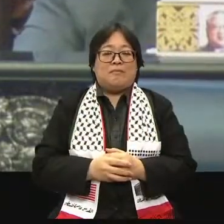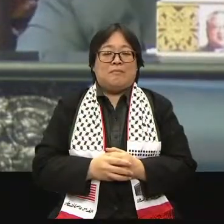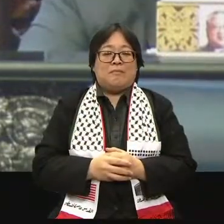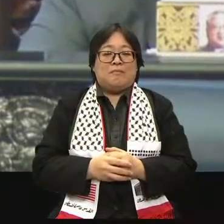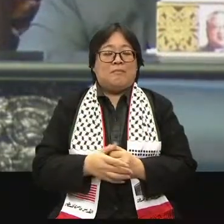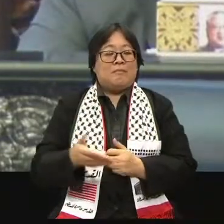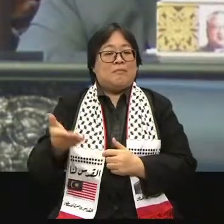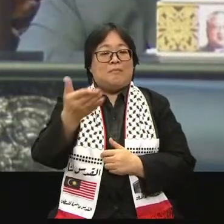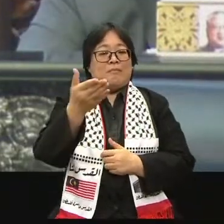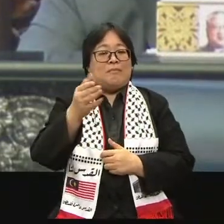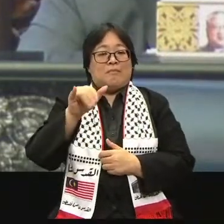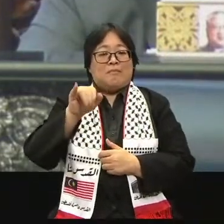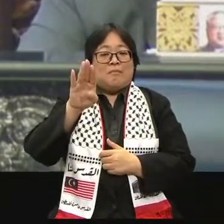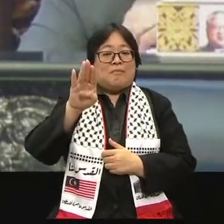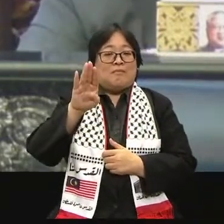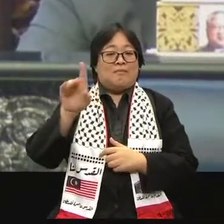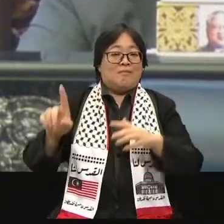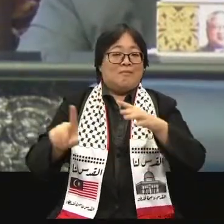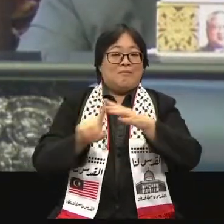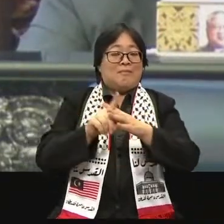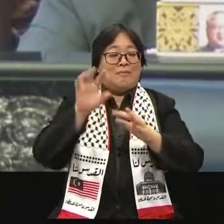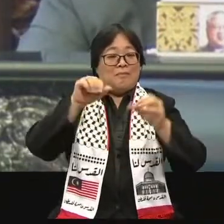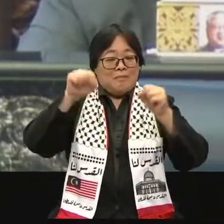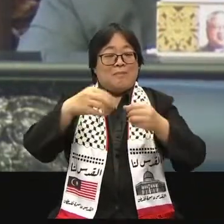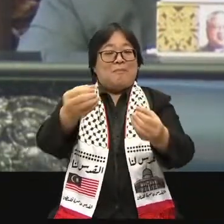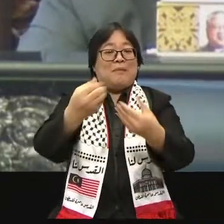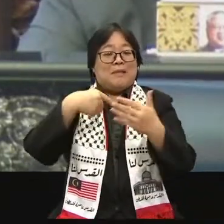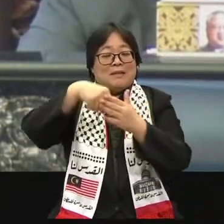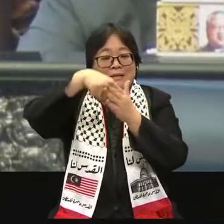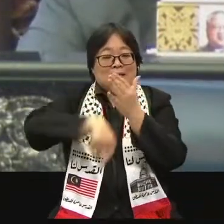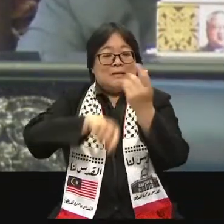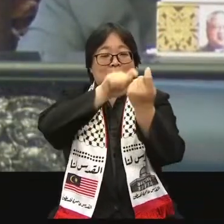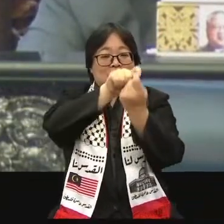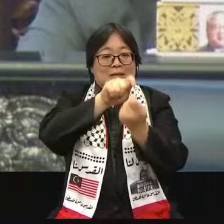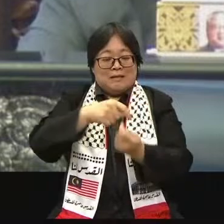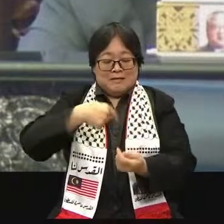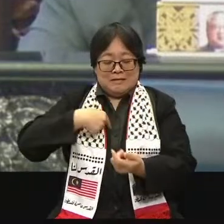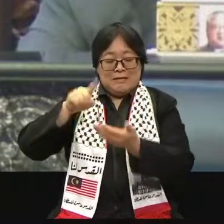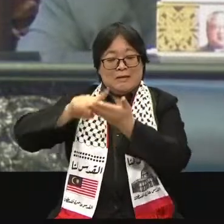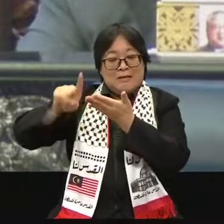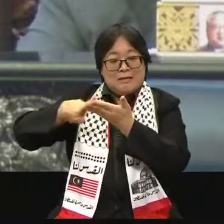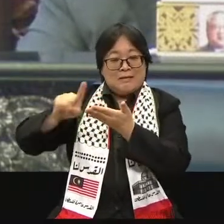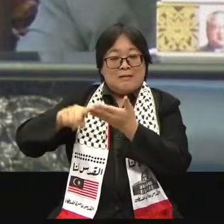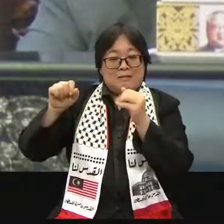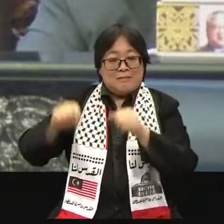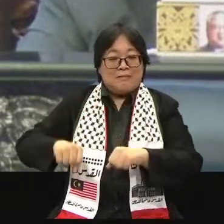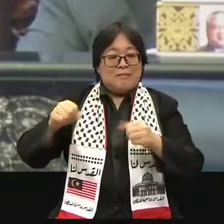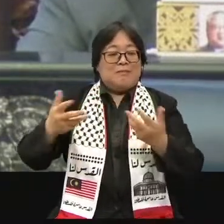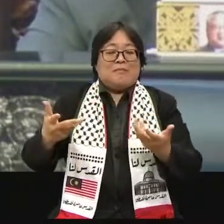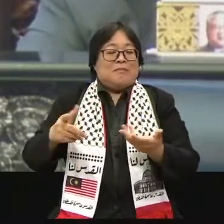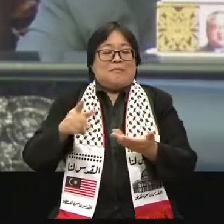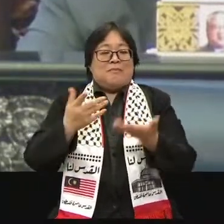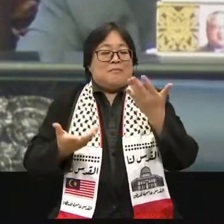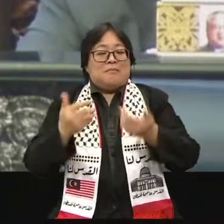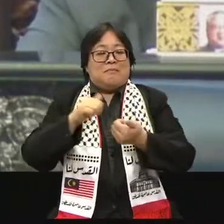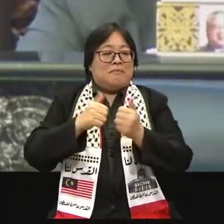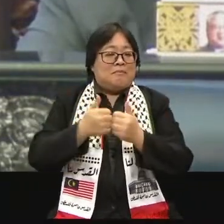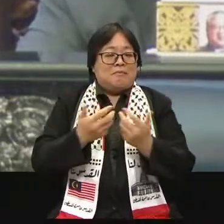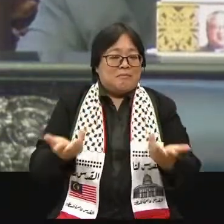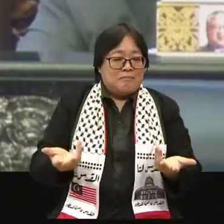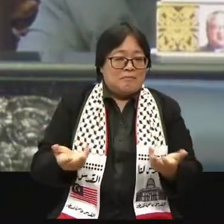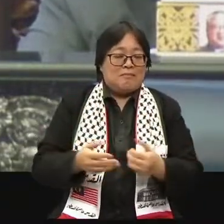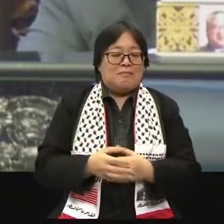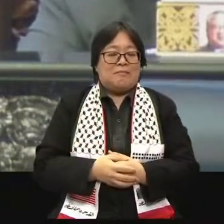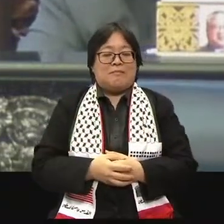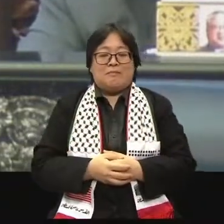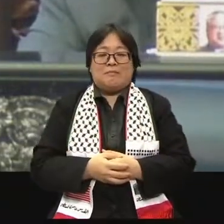oleh yang berhormat tadi Kalau boleh dapat spesifik saya boleh semak Apa masalah yang berlaku di kawasan